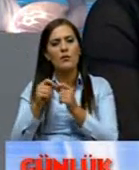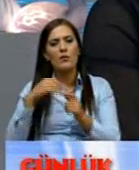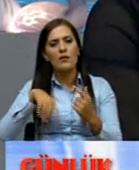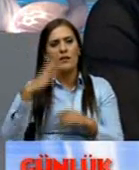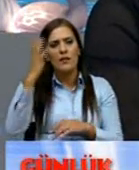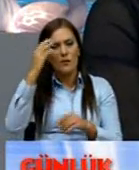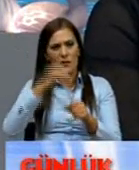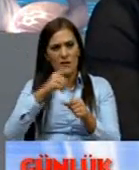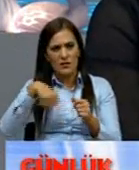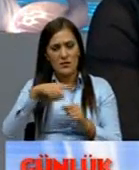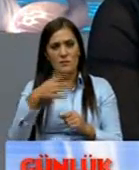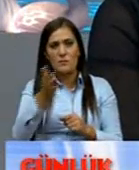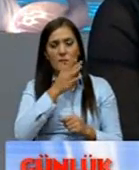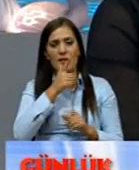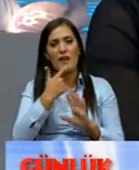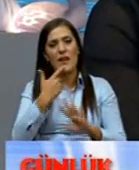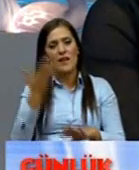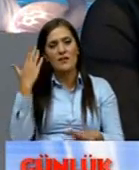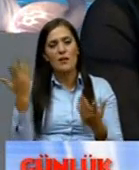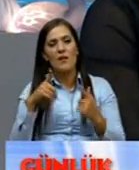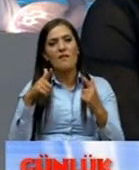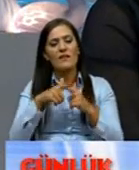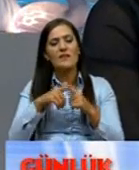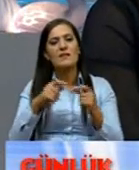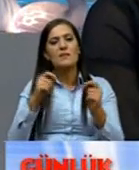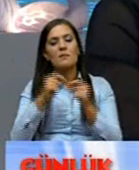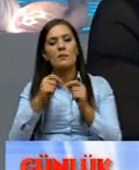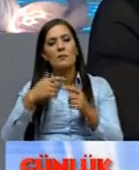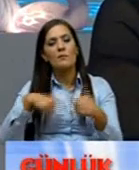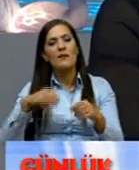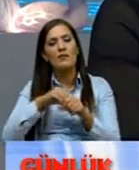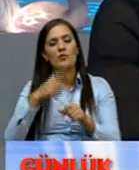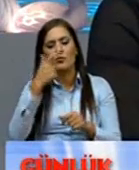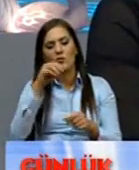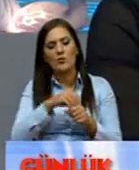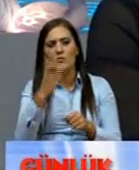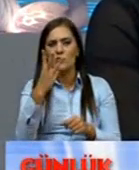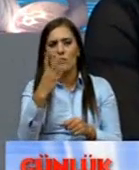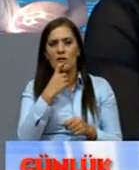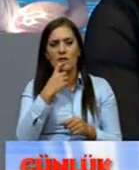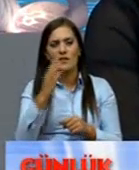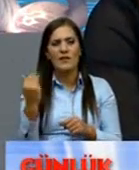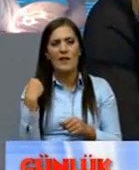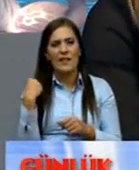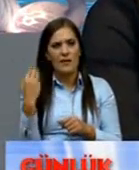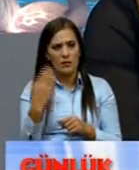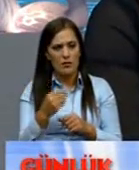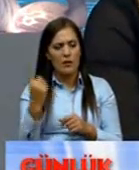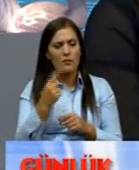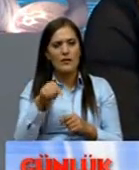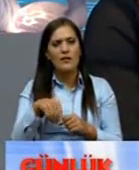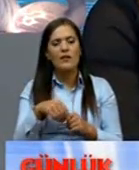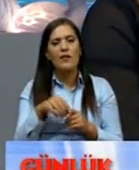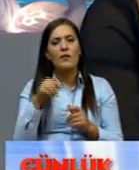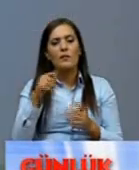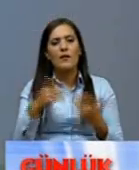zaten, temeli, evet, bilinen eski ama fitness bikini Türkiye'de yaklaşık 3-4 yıldır 3-4 olan, yeni yapılan. Aslında evet, değil mi? Yeni bir